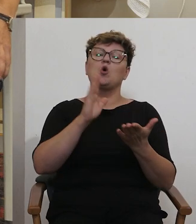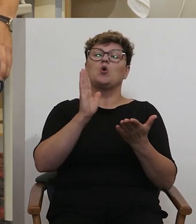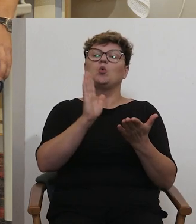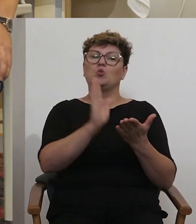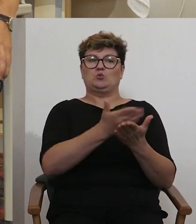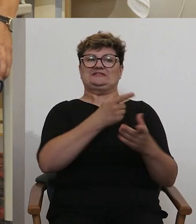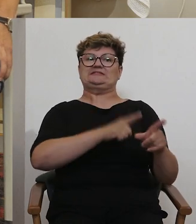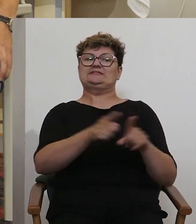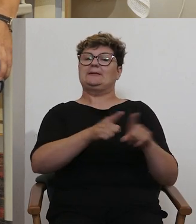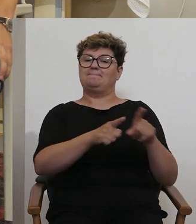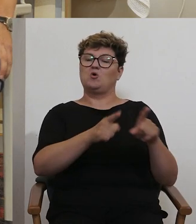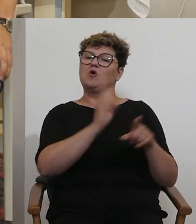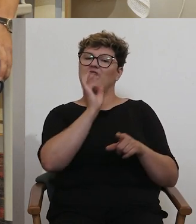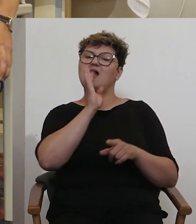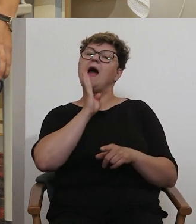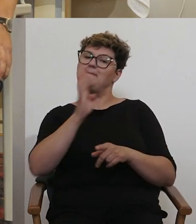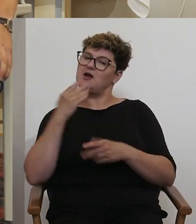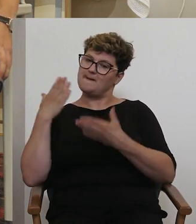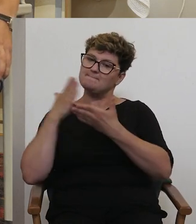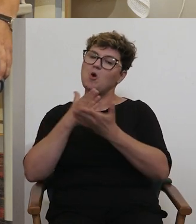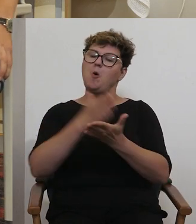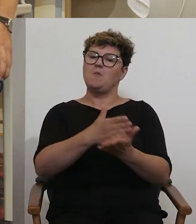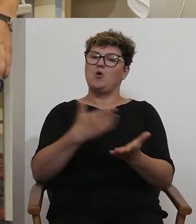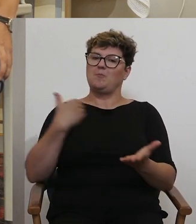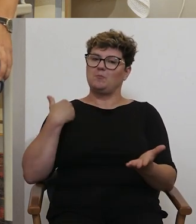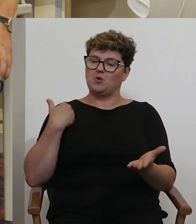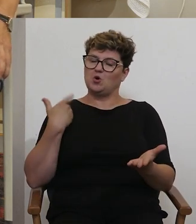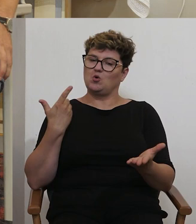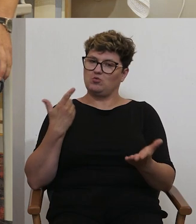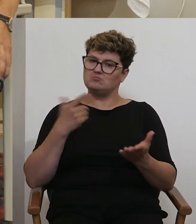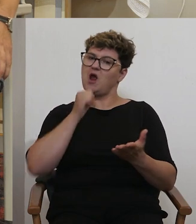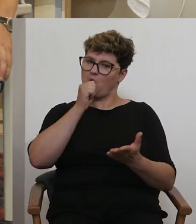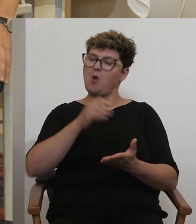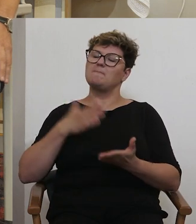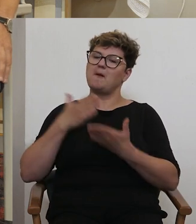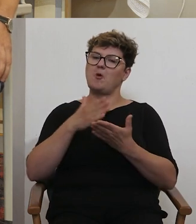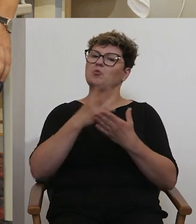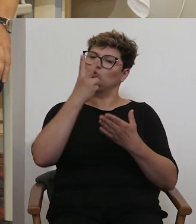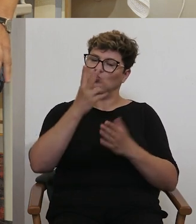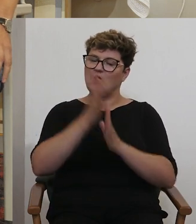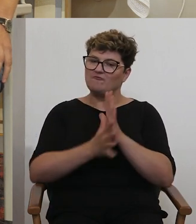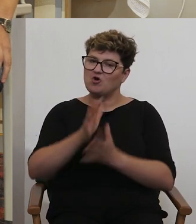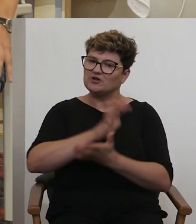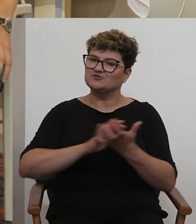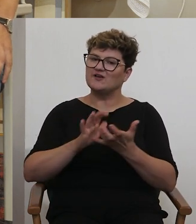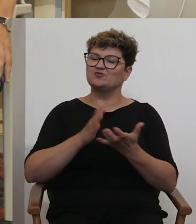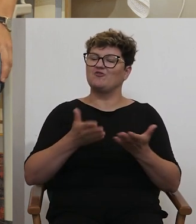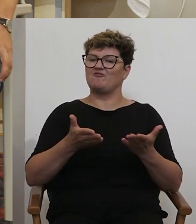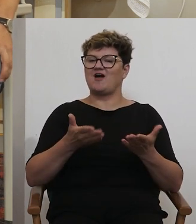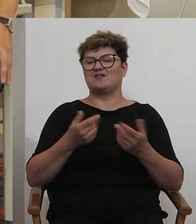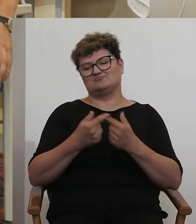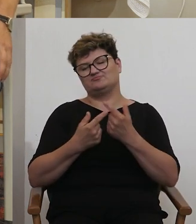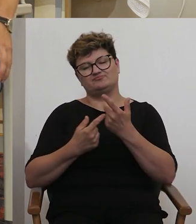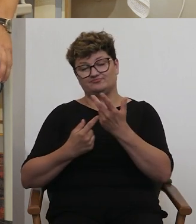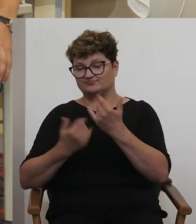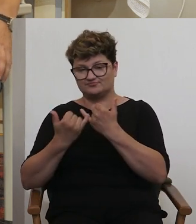usuwany jest symbol amerykańskiego wkładu w pomoc Europie w II wojnę światową. I tak dalej,